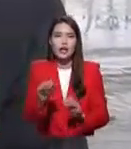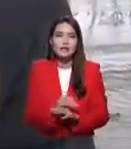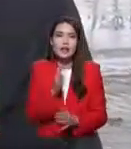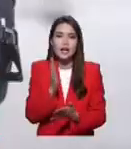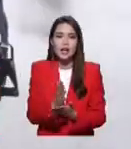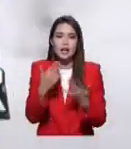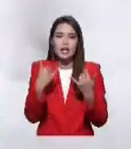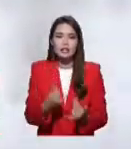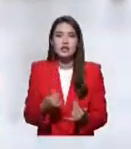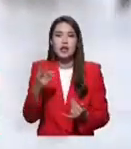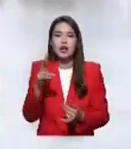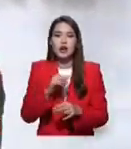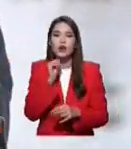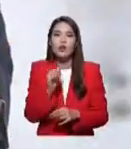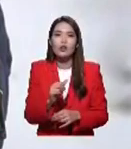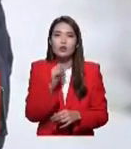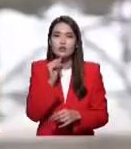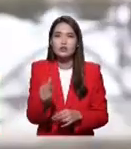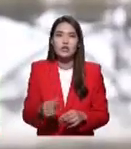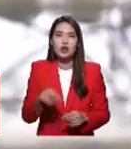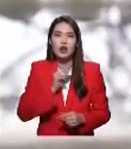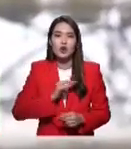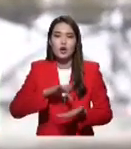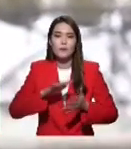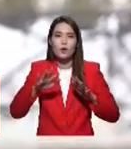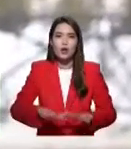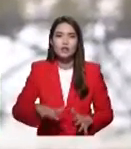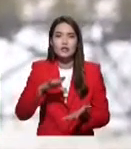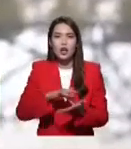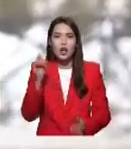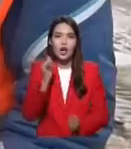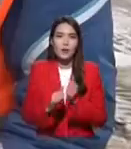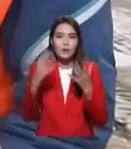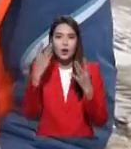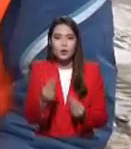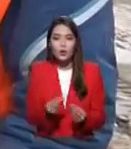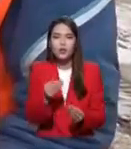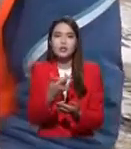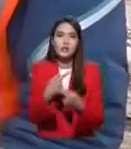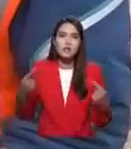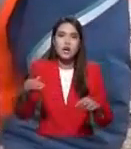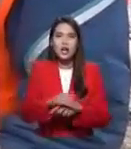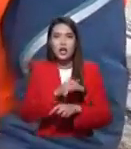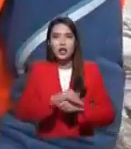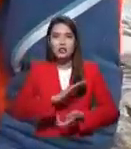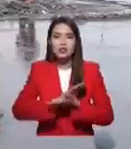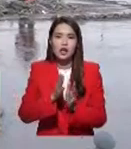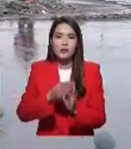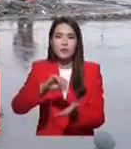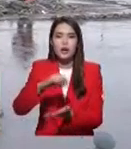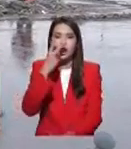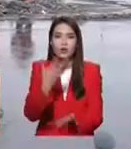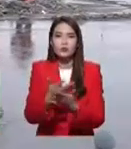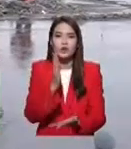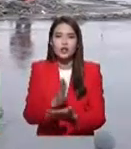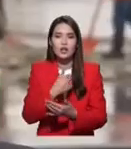кезде ол Қостанай жастар ресурсы орталығында қызмет етеді. Орталық өкілдері үнемі ауқымды акциялар мен түрлі қайырымдылық шараларына атсалысады. Мен